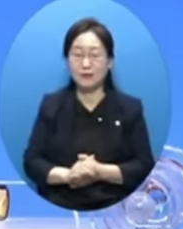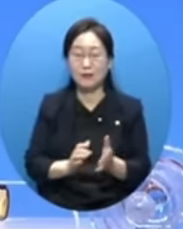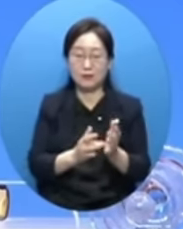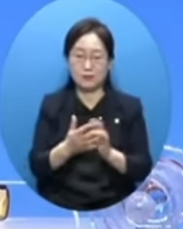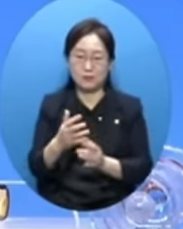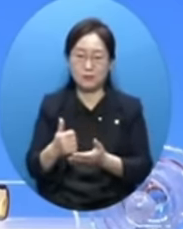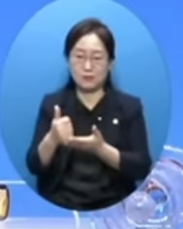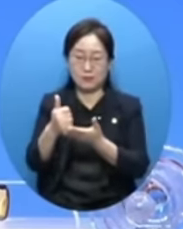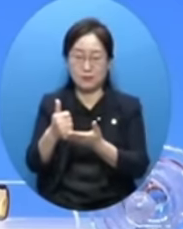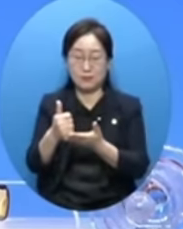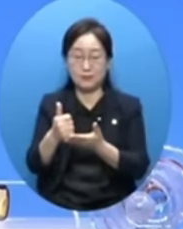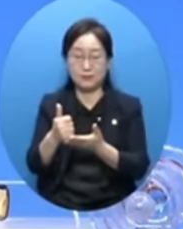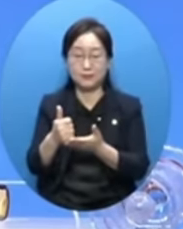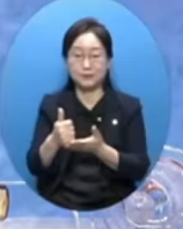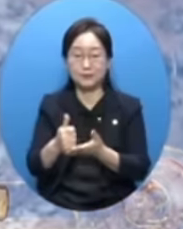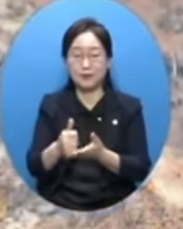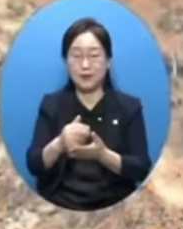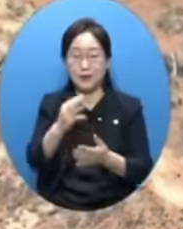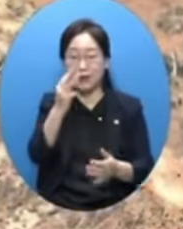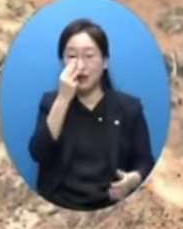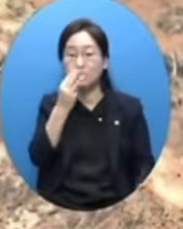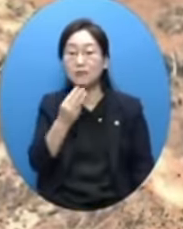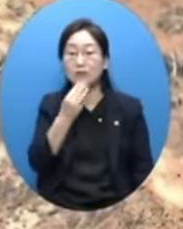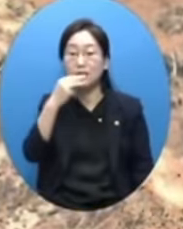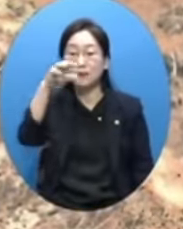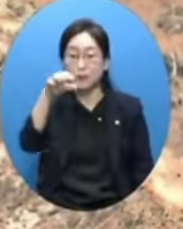예수님께서 예루살렘으로 가시기 위해